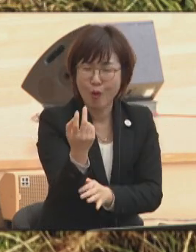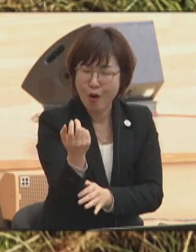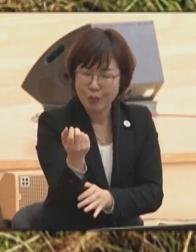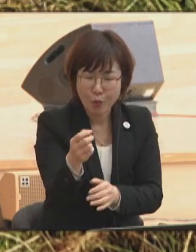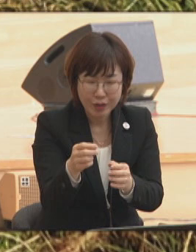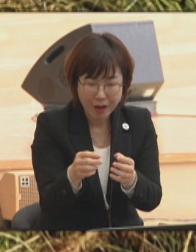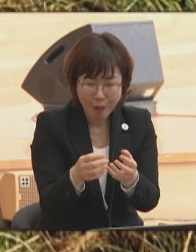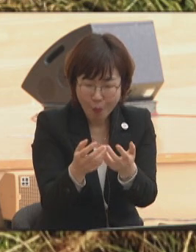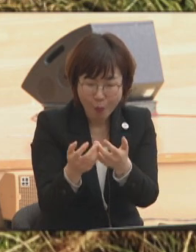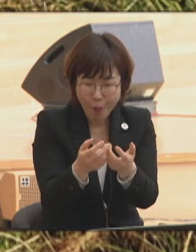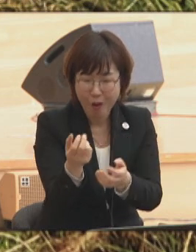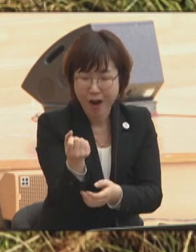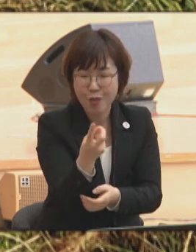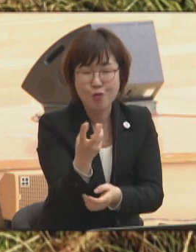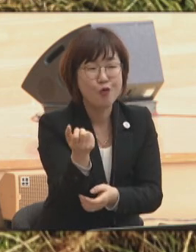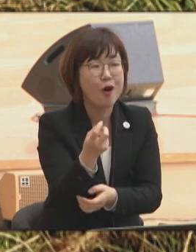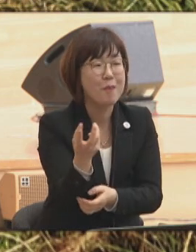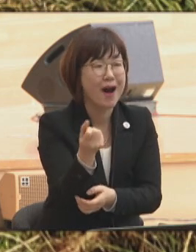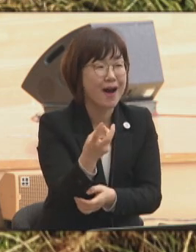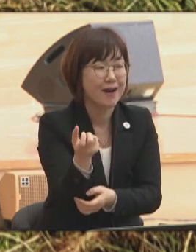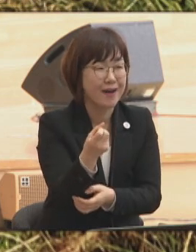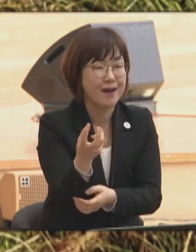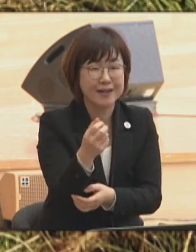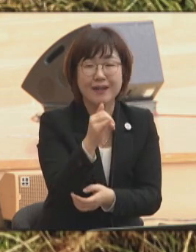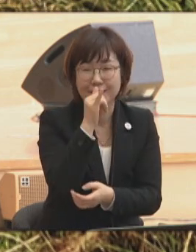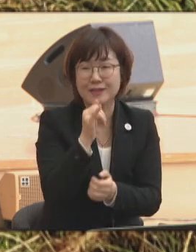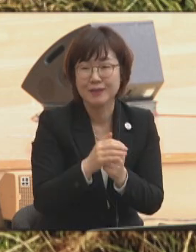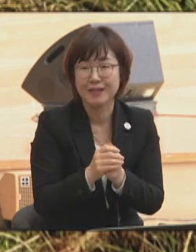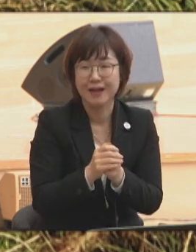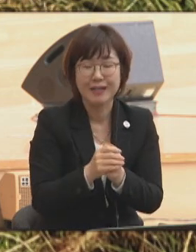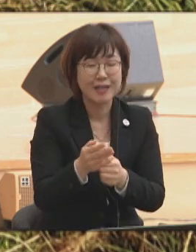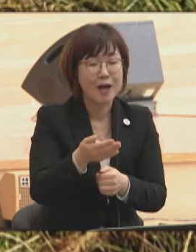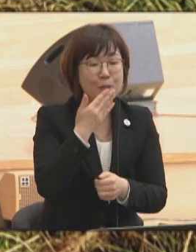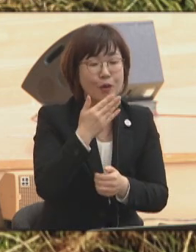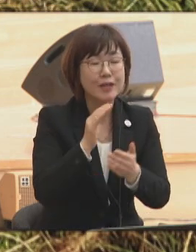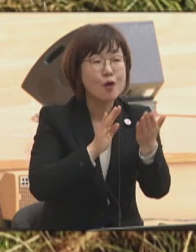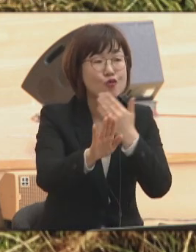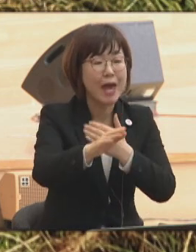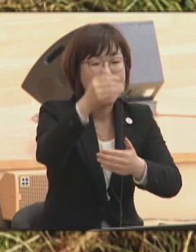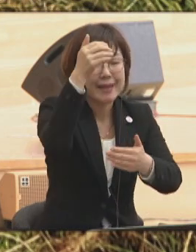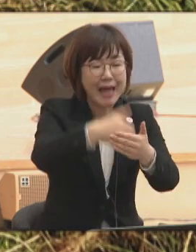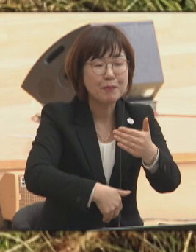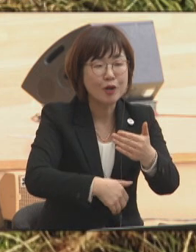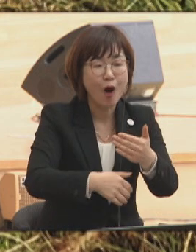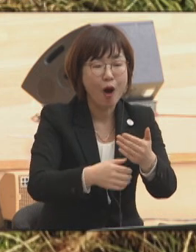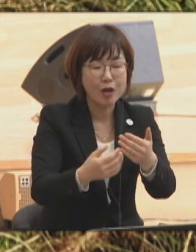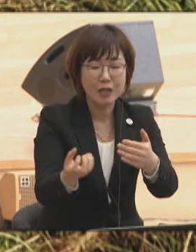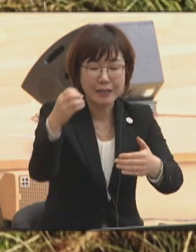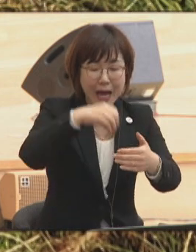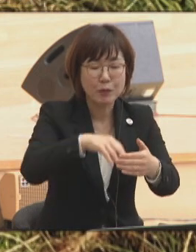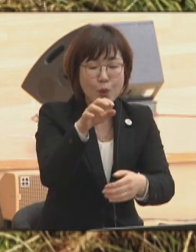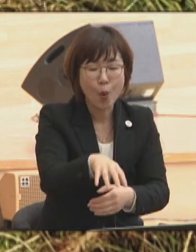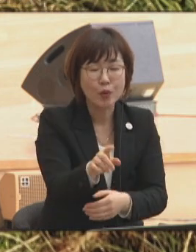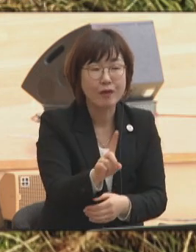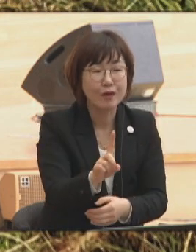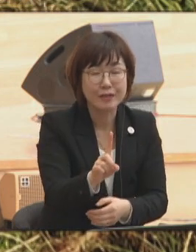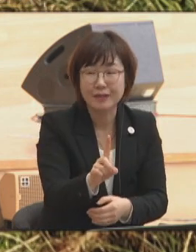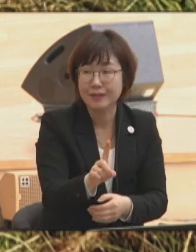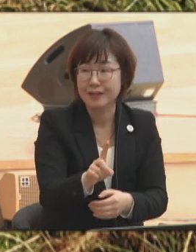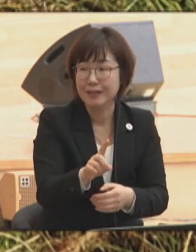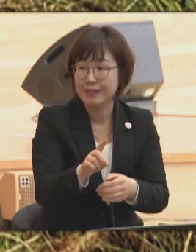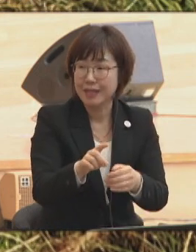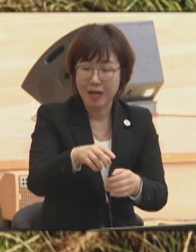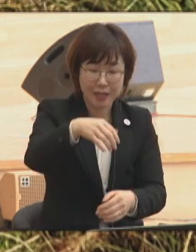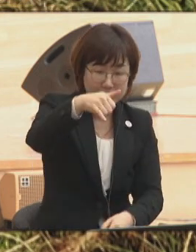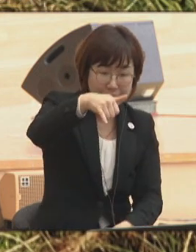기록을, 그림을 그려놨어요. 하여튼 간에 남은 것을 담은 기구가 그려져 있어요. 아래쪽에